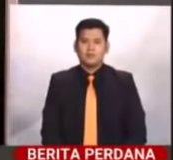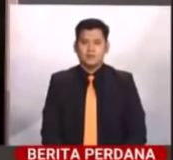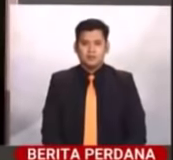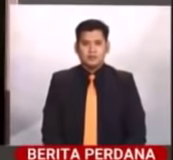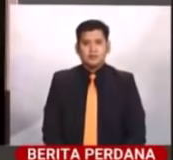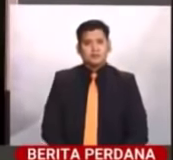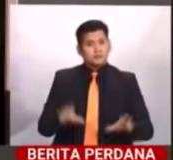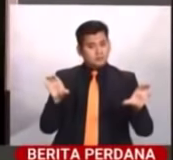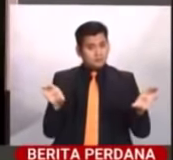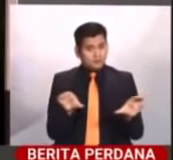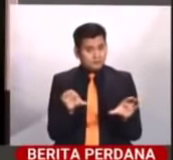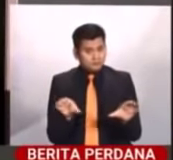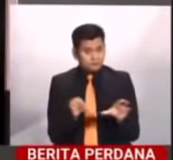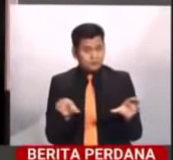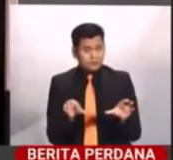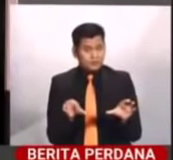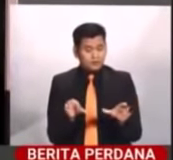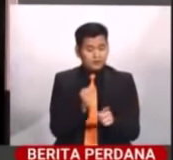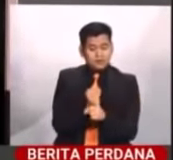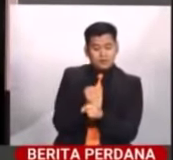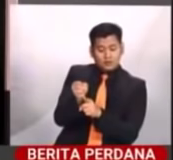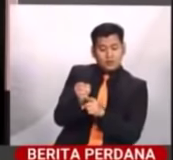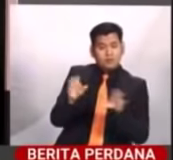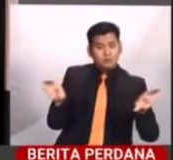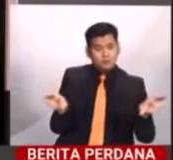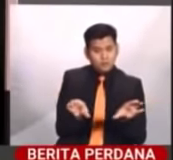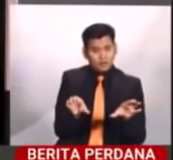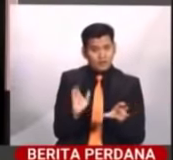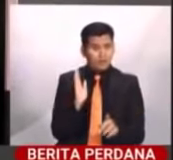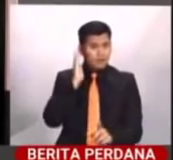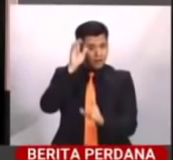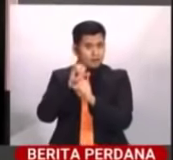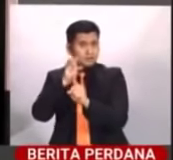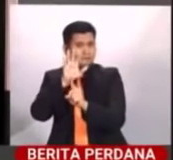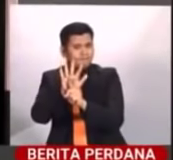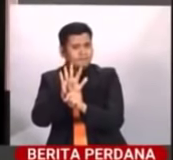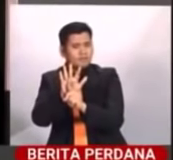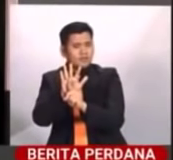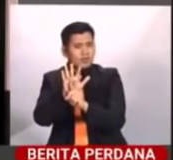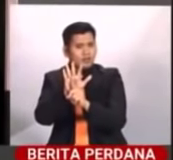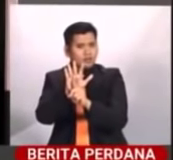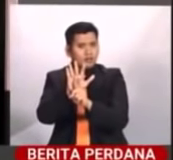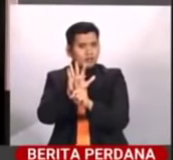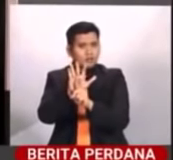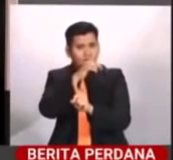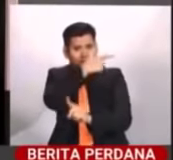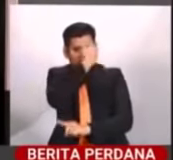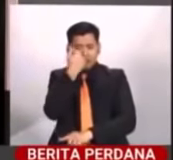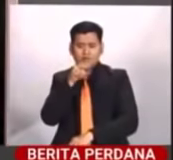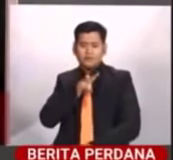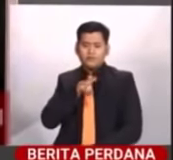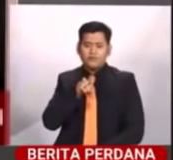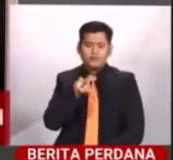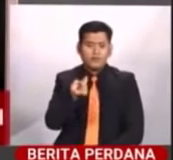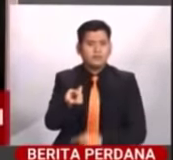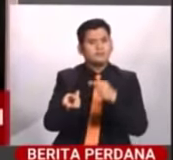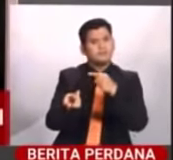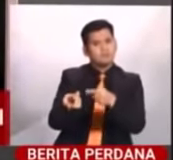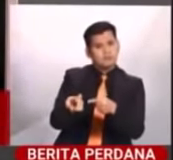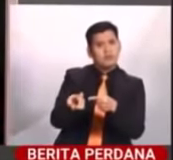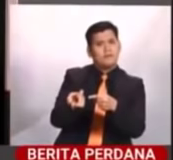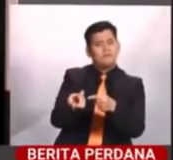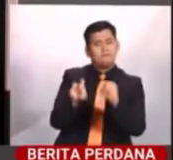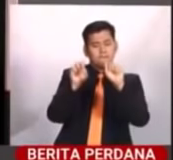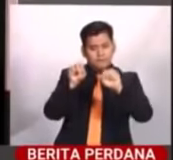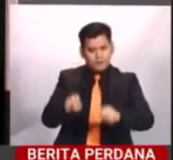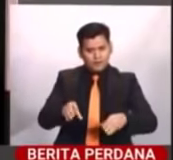Manufacturing, pembuatan. Ya, sektor pembuatan juga akan terkesan oleh virus ini. Bayangkan virus ini meninggalkan kesan